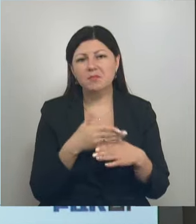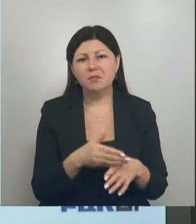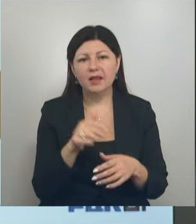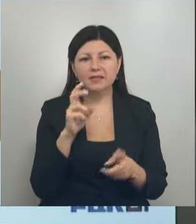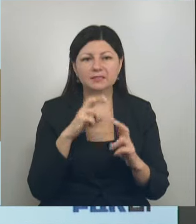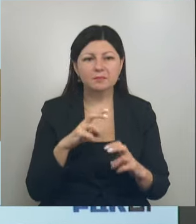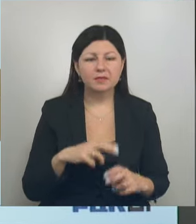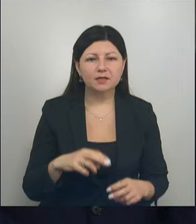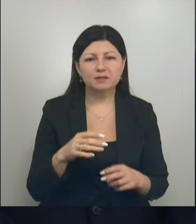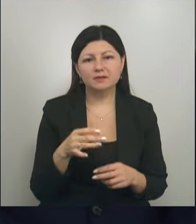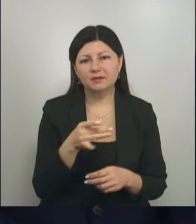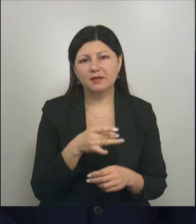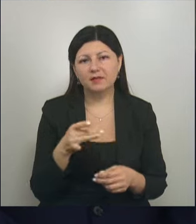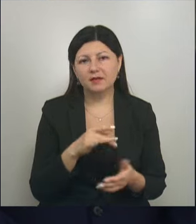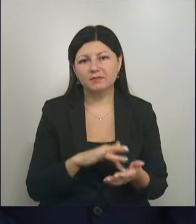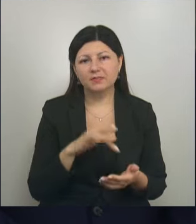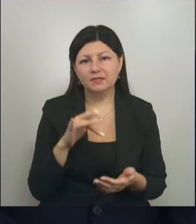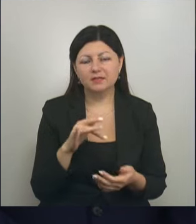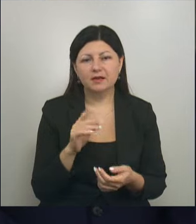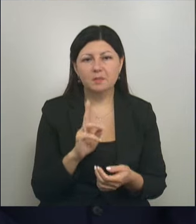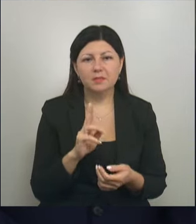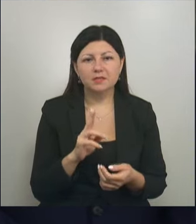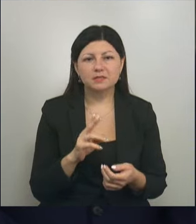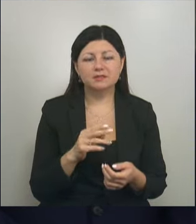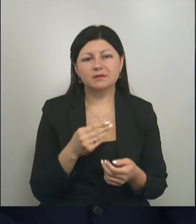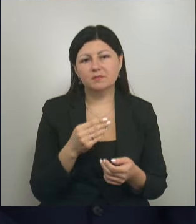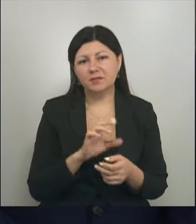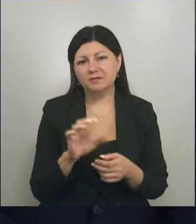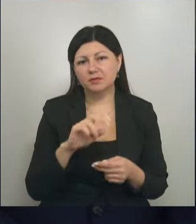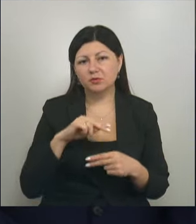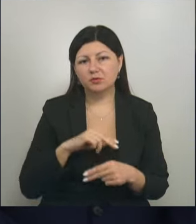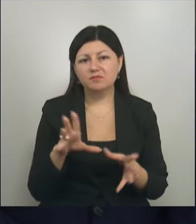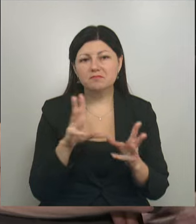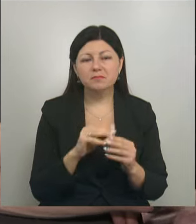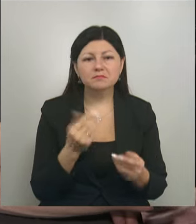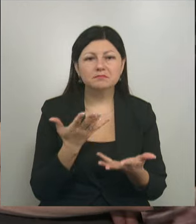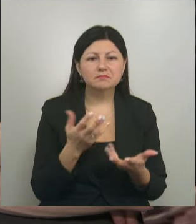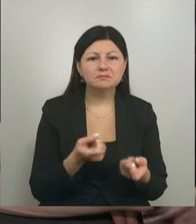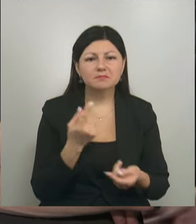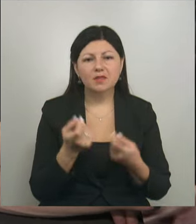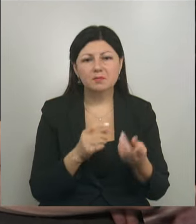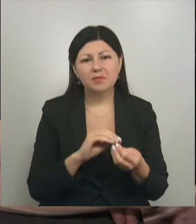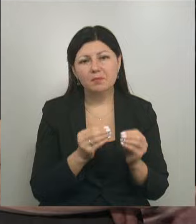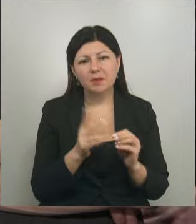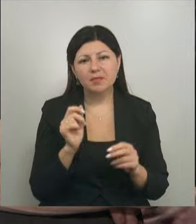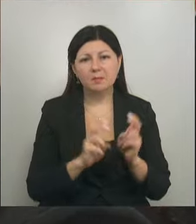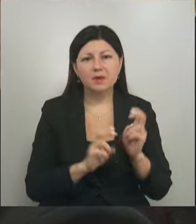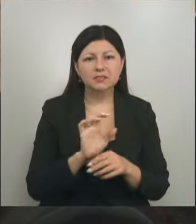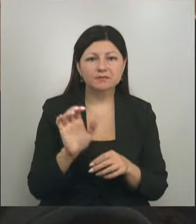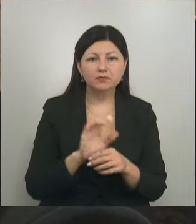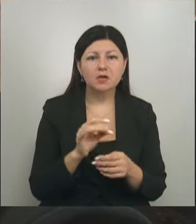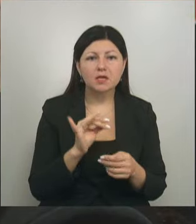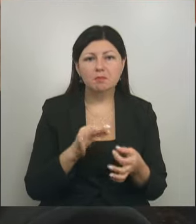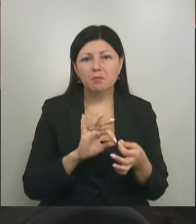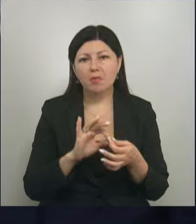эксперты регионального центра компетенции в сфере производительности труда. Вместе удалось выявить основные проблемы на производстве и составить подробный план